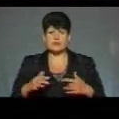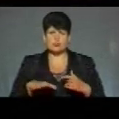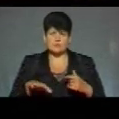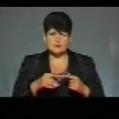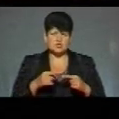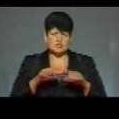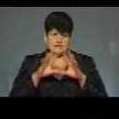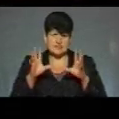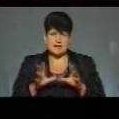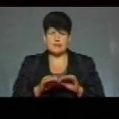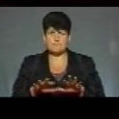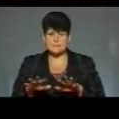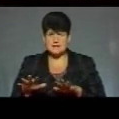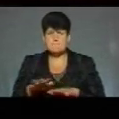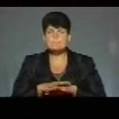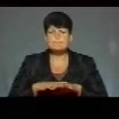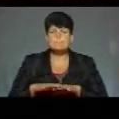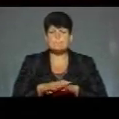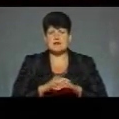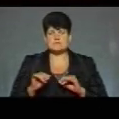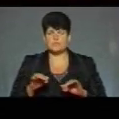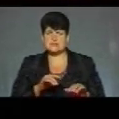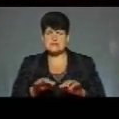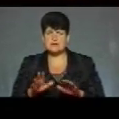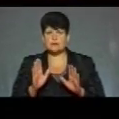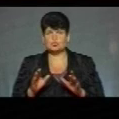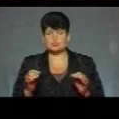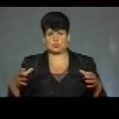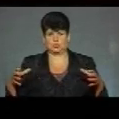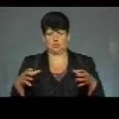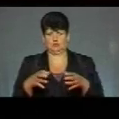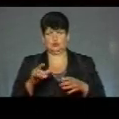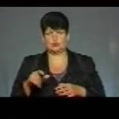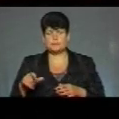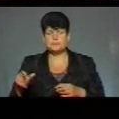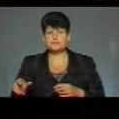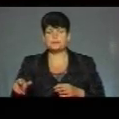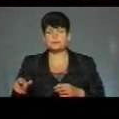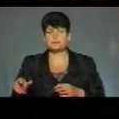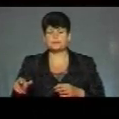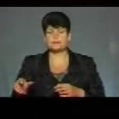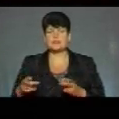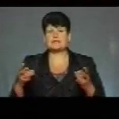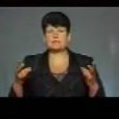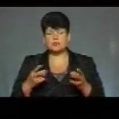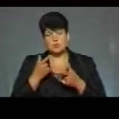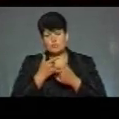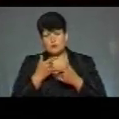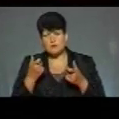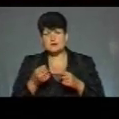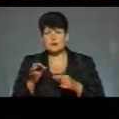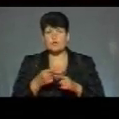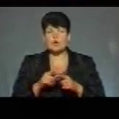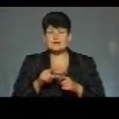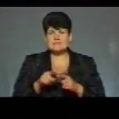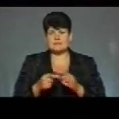будь-яких загальних місць, тобто тим більше масових заходів, де буде кілька скупчення, велике скупчення кількості людей, необхідно інформувати про це як мінімум